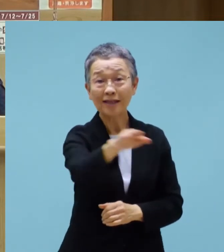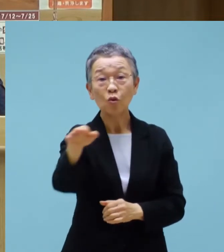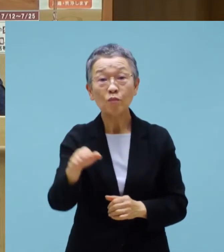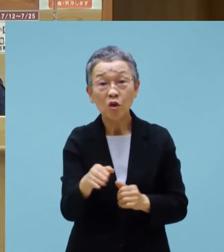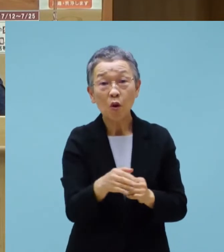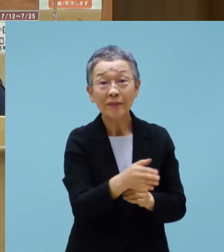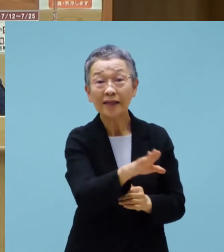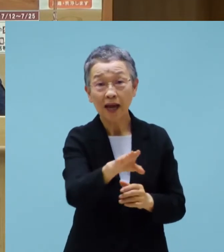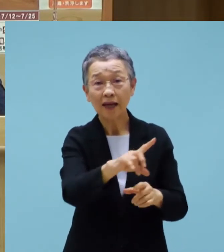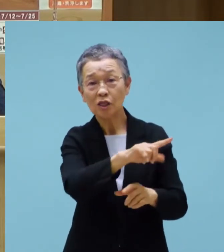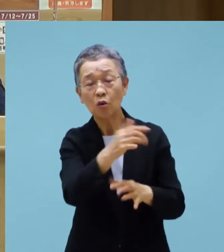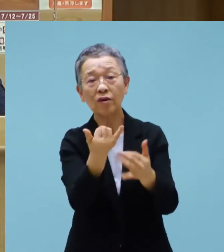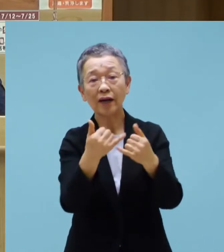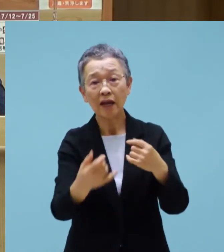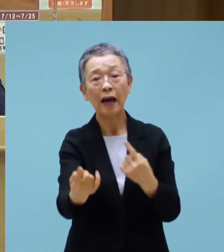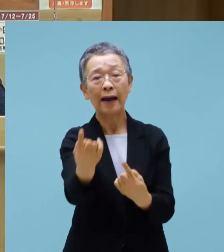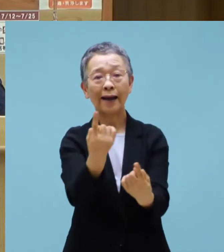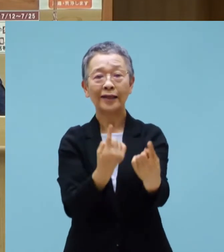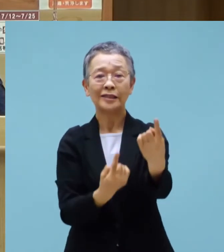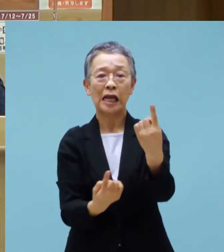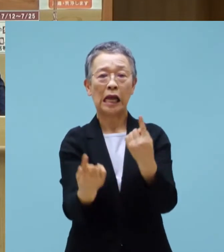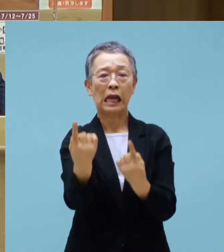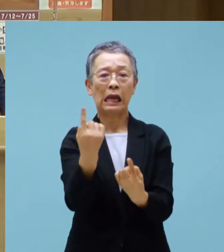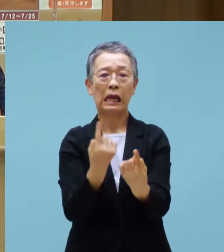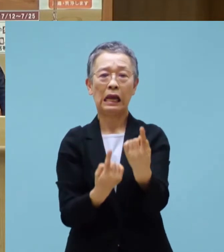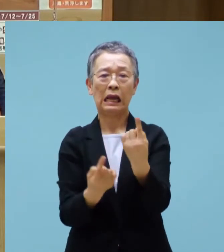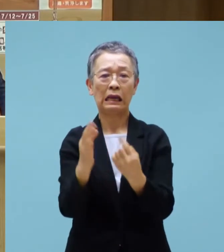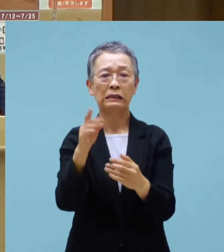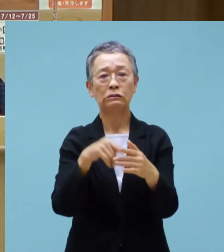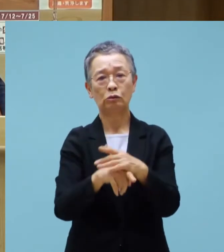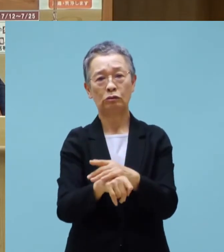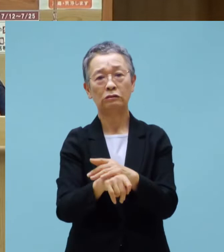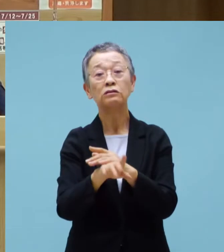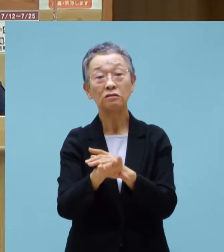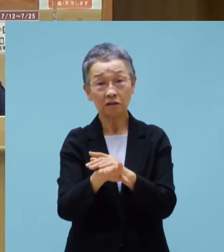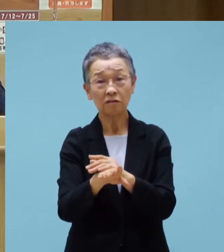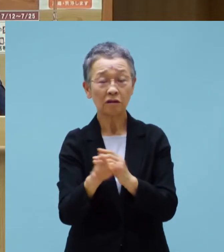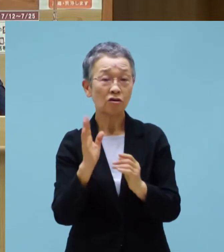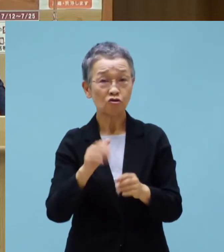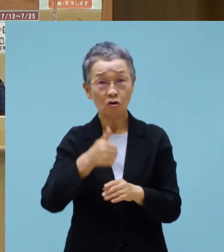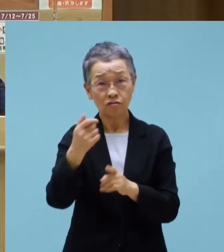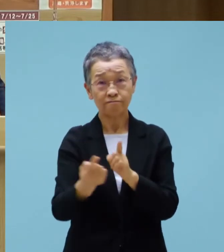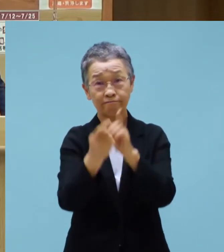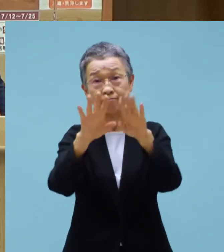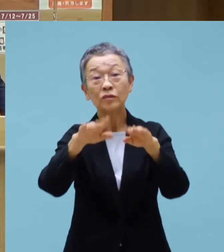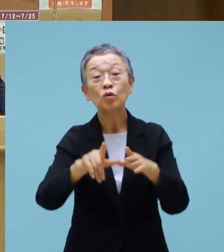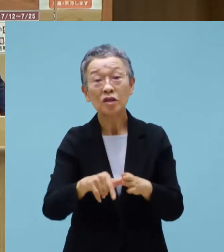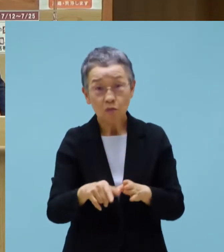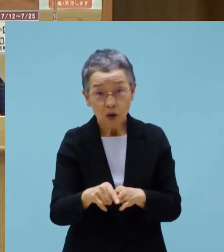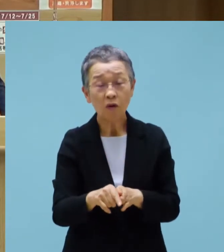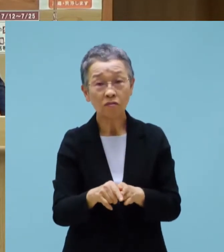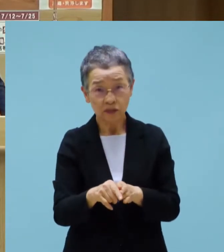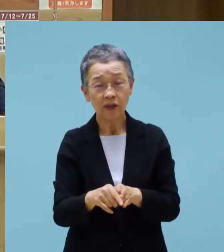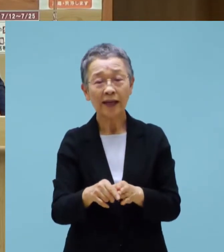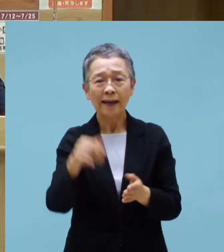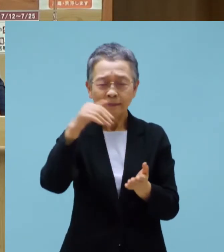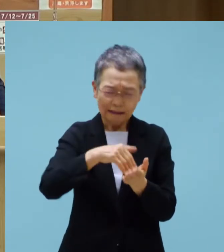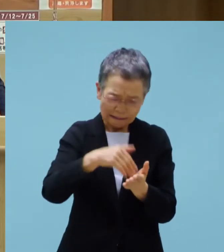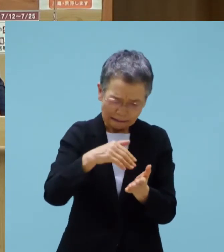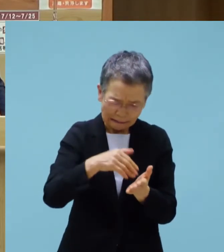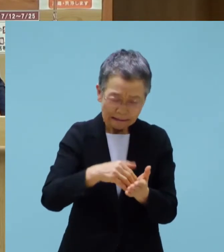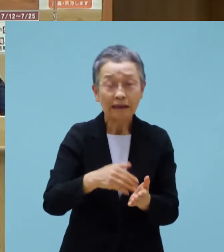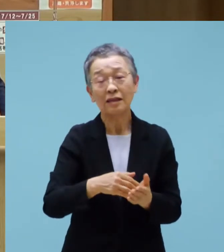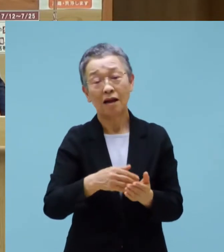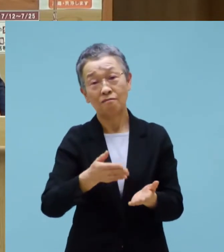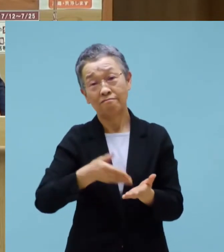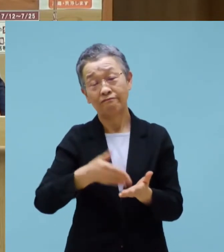来ています。でこれはあの総理にお会いした時もですね、その行動管理の徹底が必要ではないかということでお